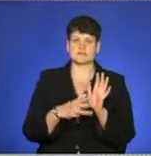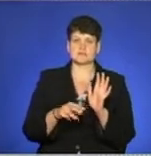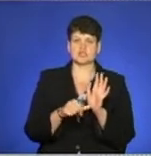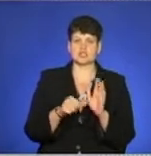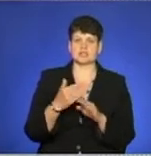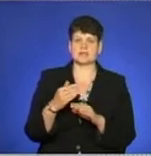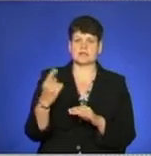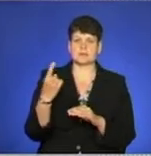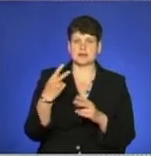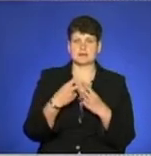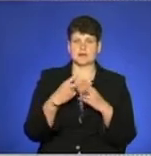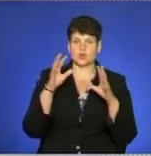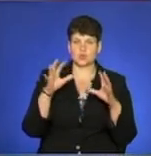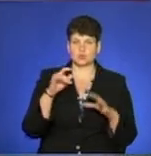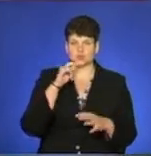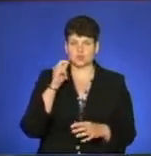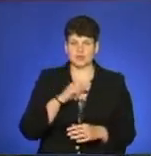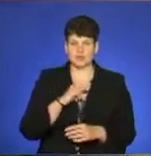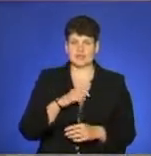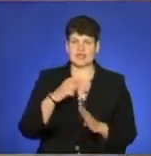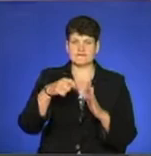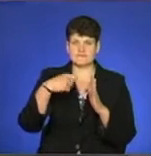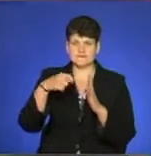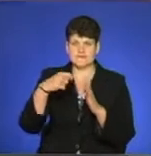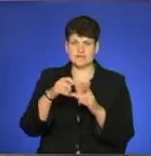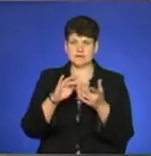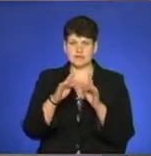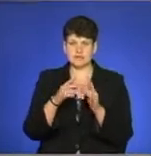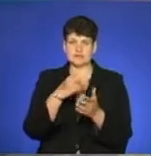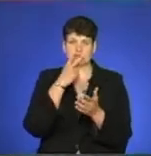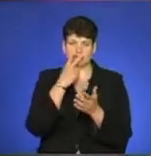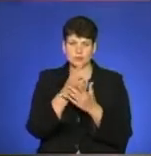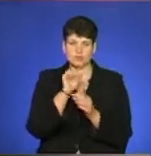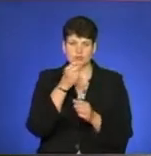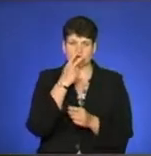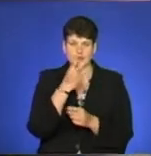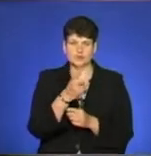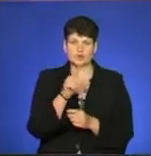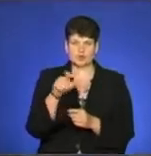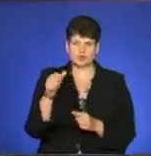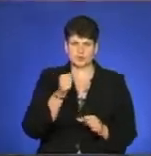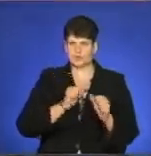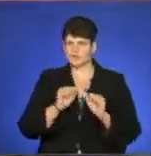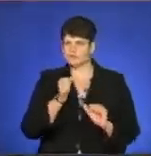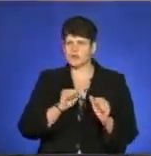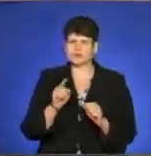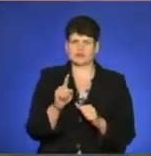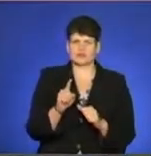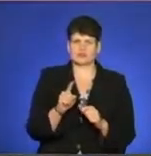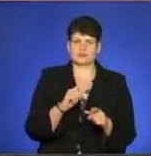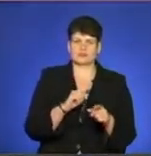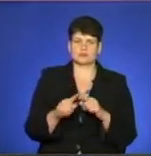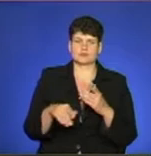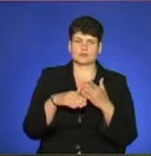1 Кримінального кодексу України. На відео одного із інтернет-сайтів Тернополя можна побачити, що люди обурюються через те, що екстрені